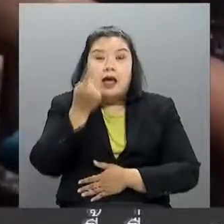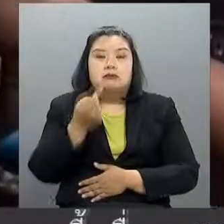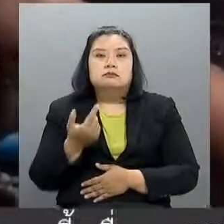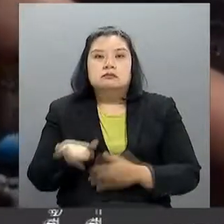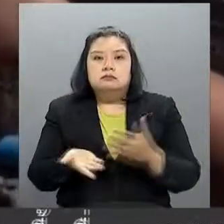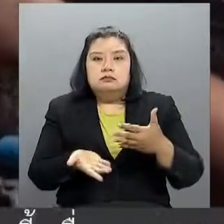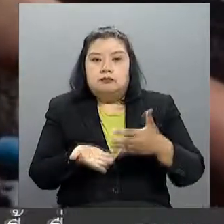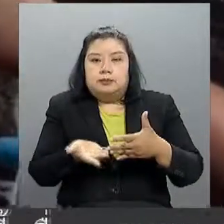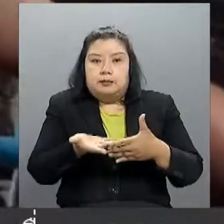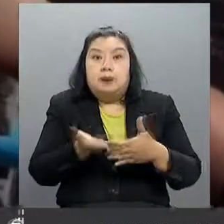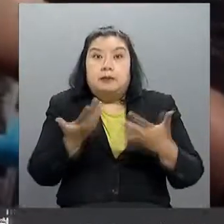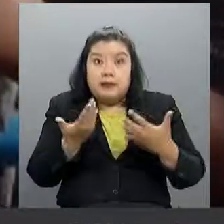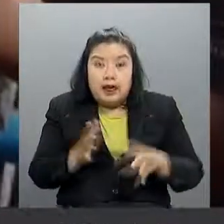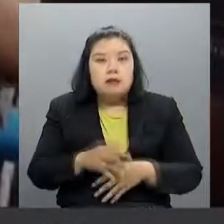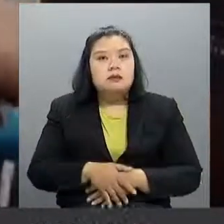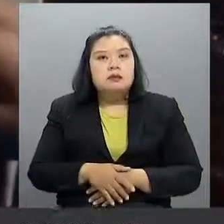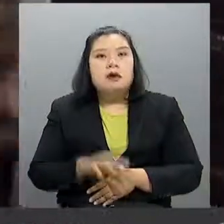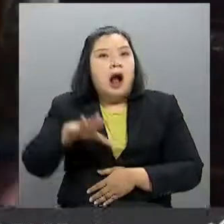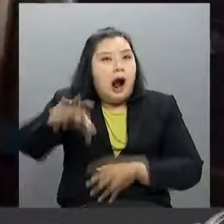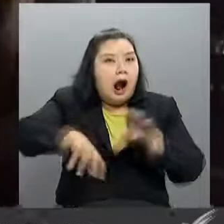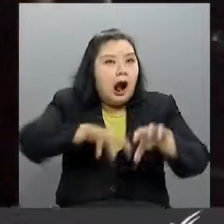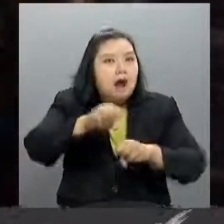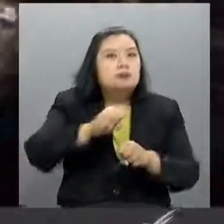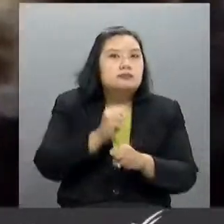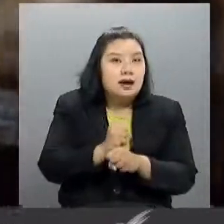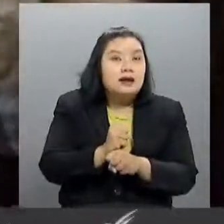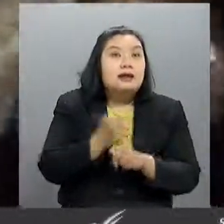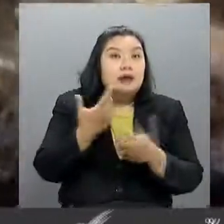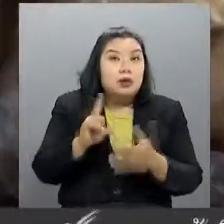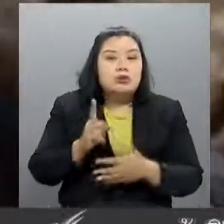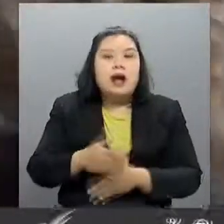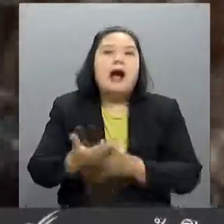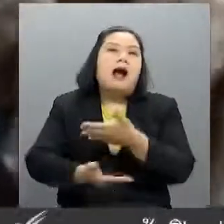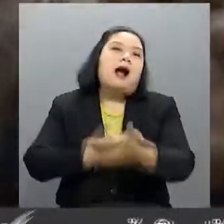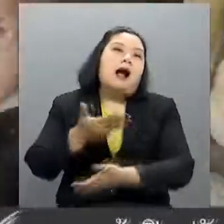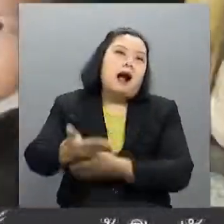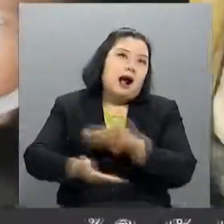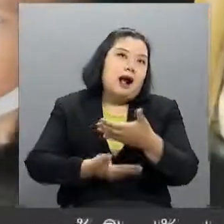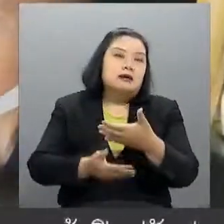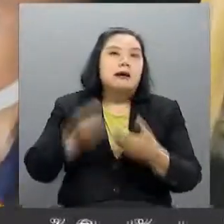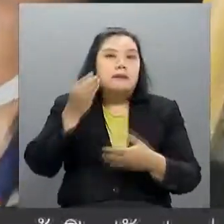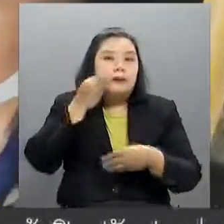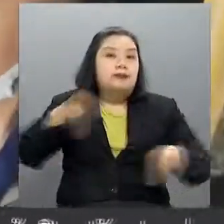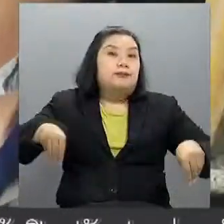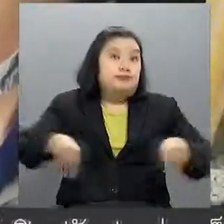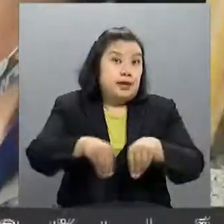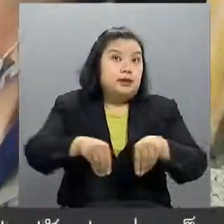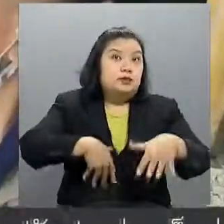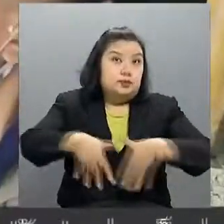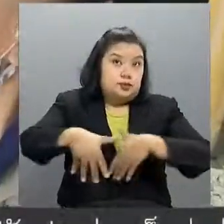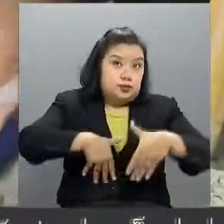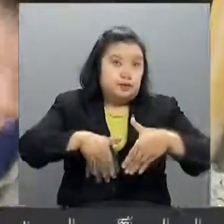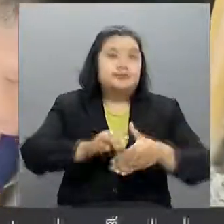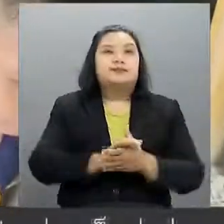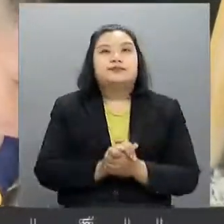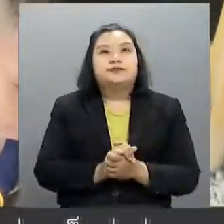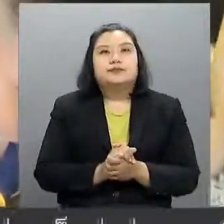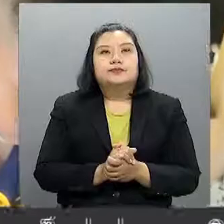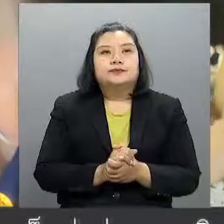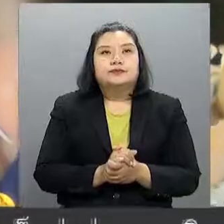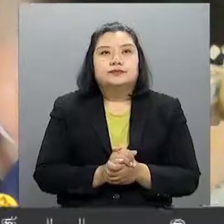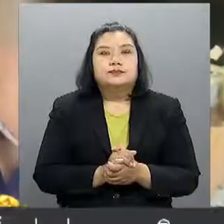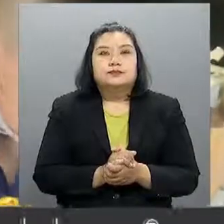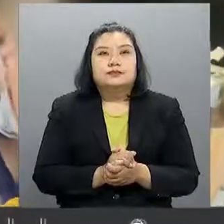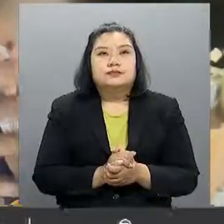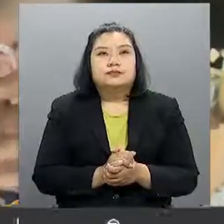เก็บผลผลิตและสามารถนำไปจำหน่ายให้คนในชุมชน นะคะดูนะนักเรียนดูมันมีดอกเล็ก